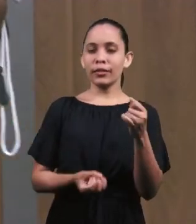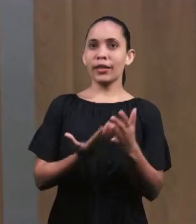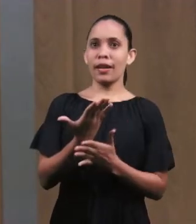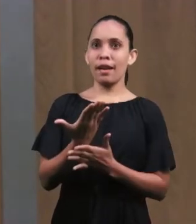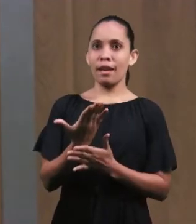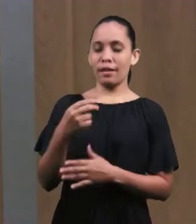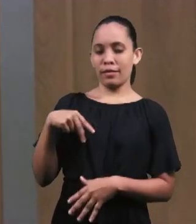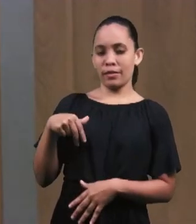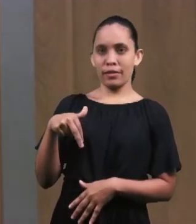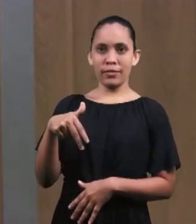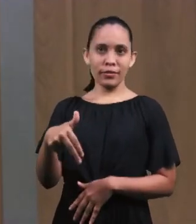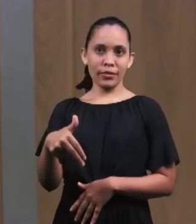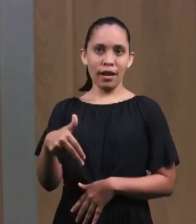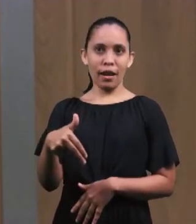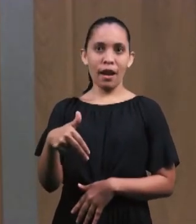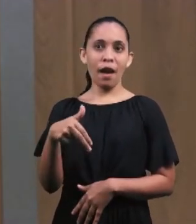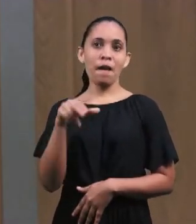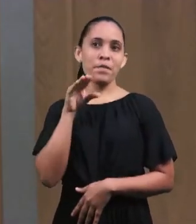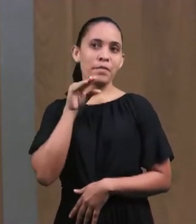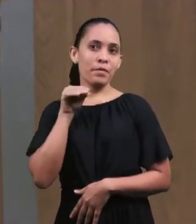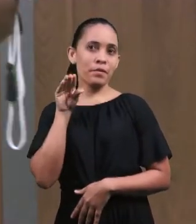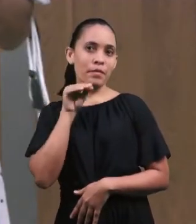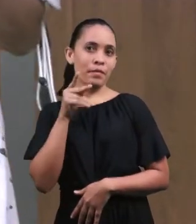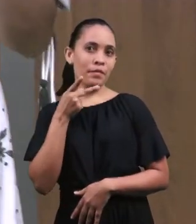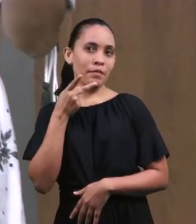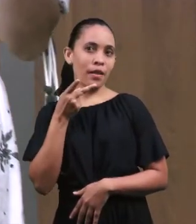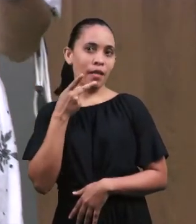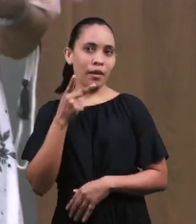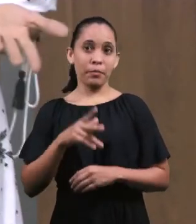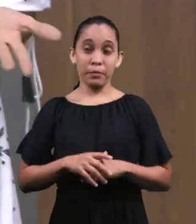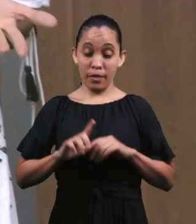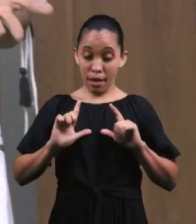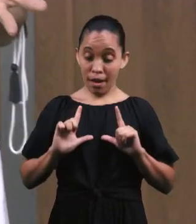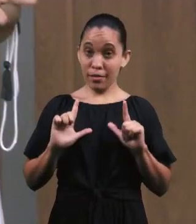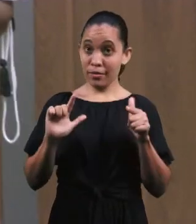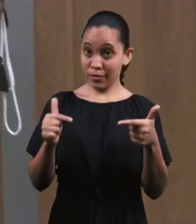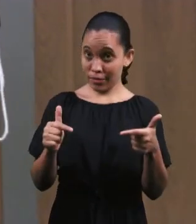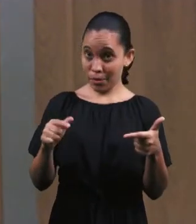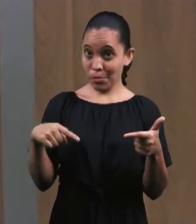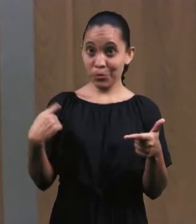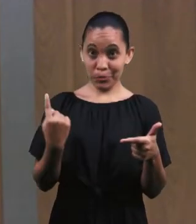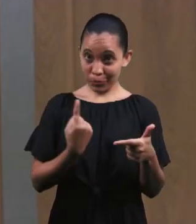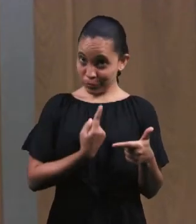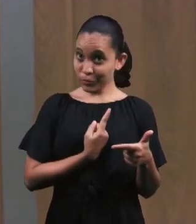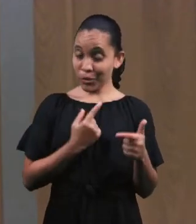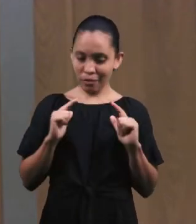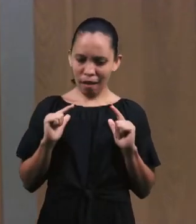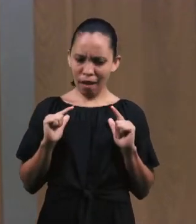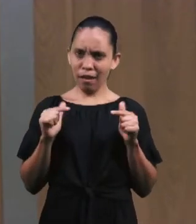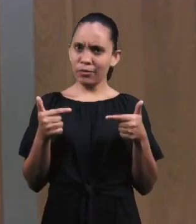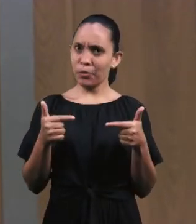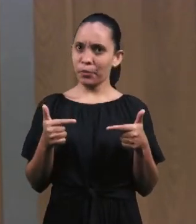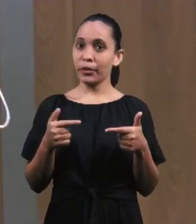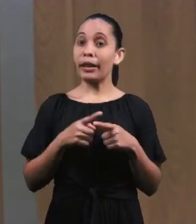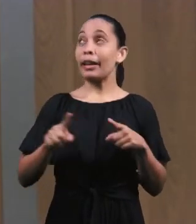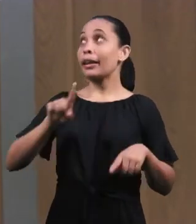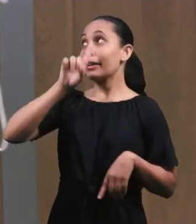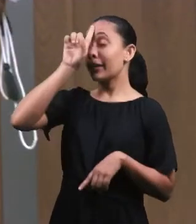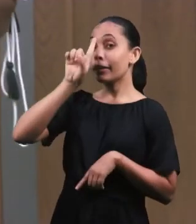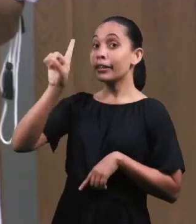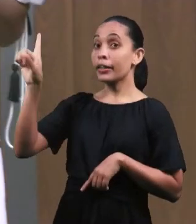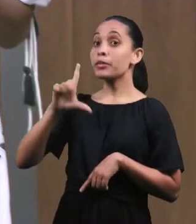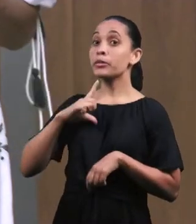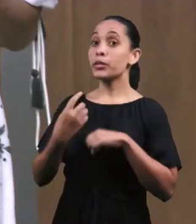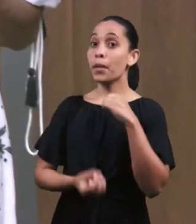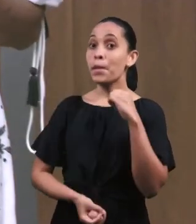créer, marcher, parler. Action, c'est ce que nous faisons. Dieu, il a le pouvoir de